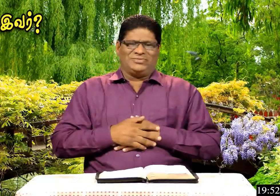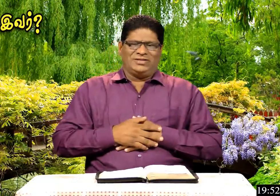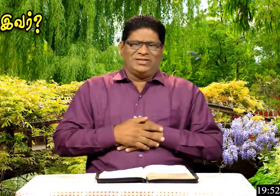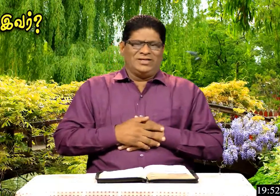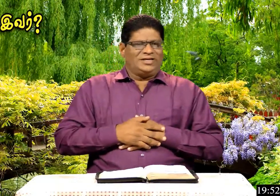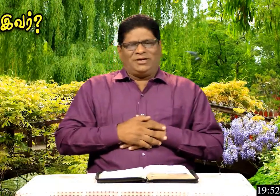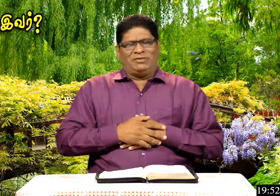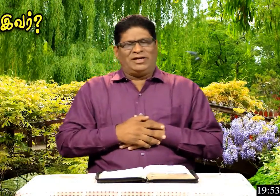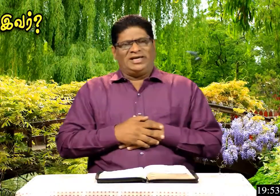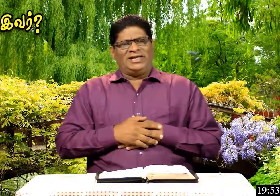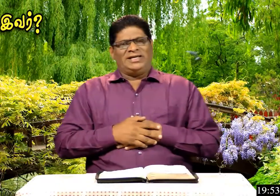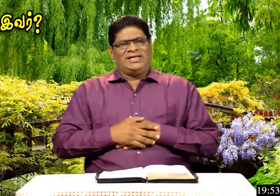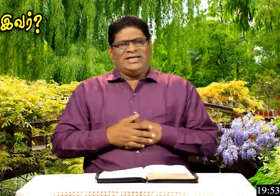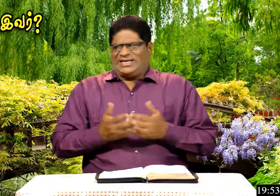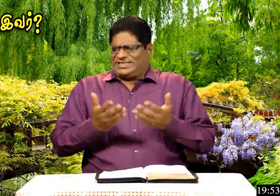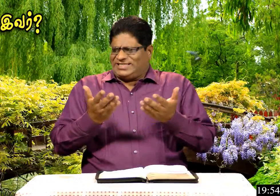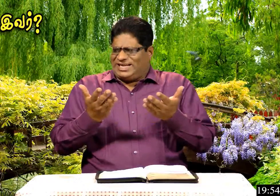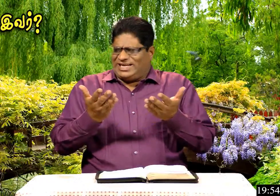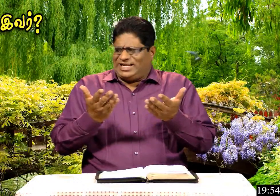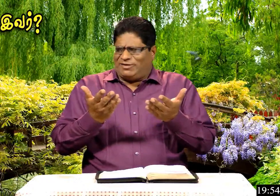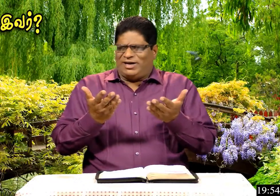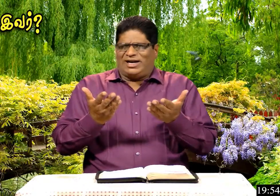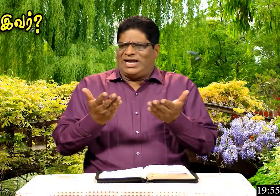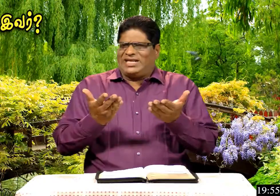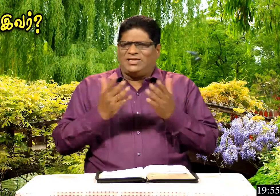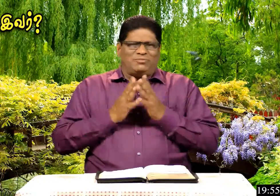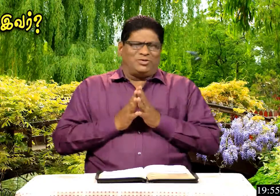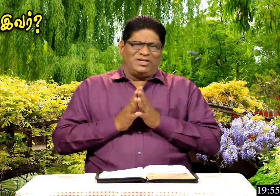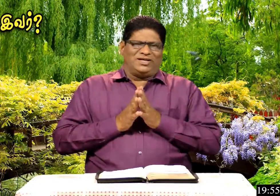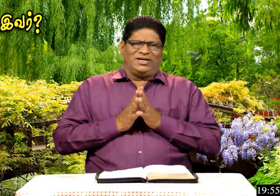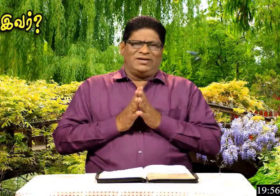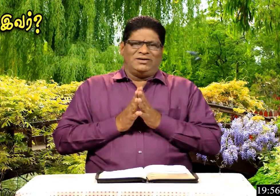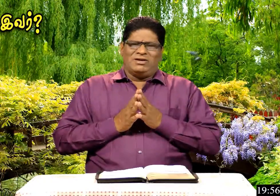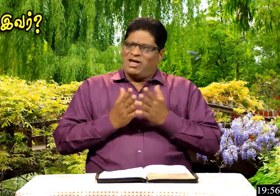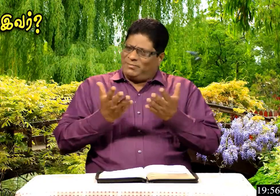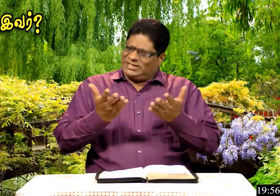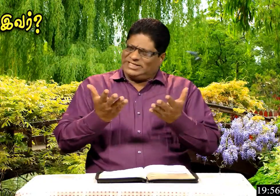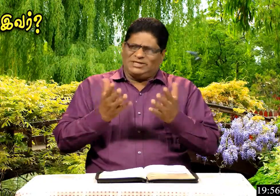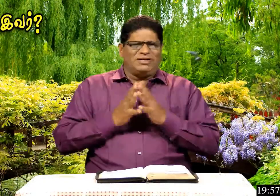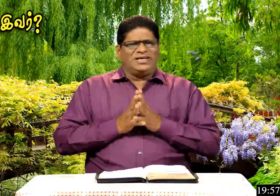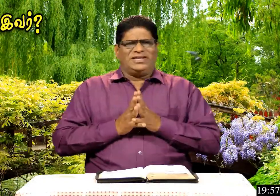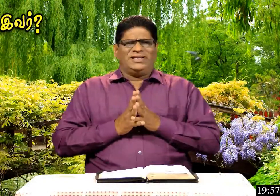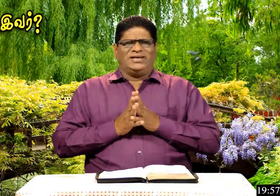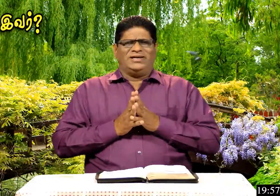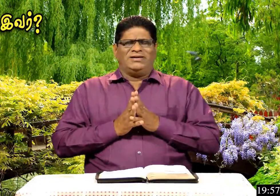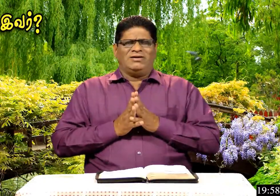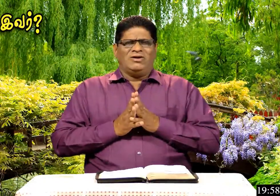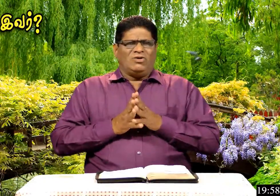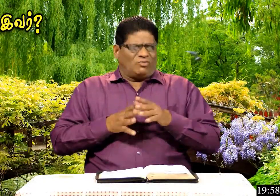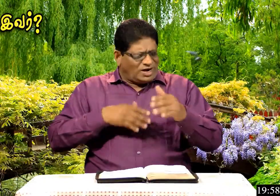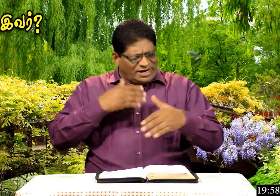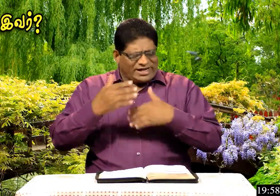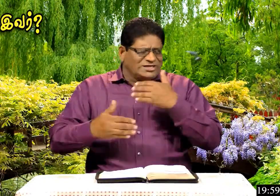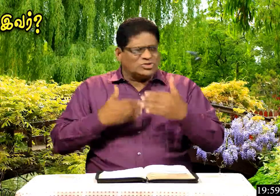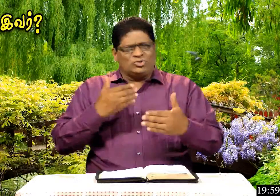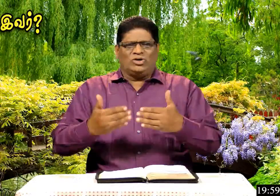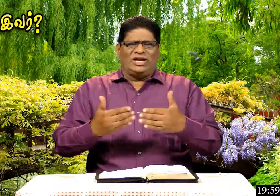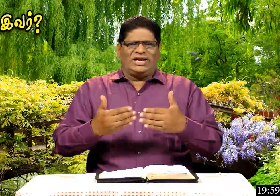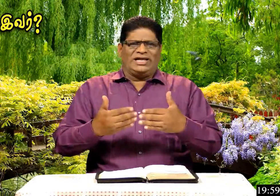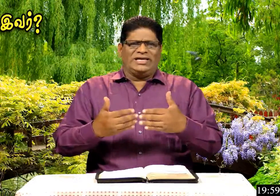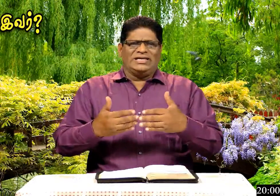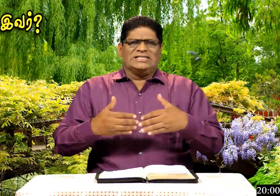கிறிஸ்து. நண்பர்களே, எத்தனை நேரம் நீங்கள் கலங்கி போகிறீர்கள், பதட்டம் அடைகிறீர்கள்,